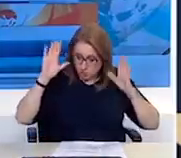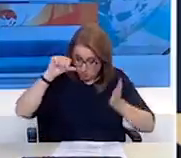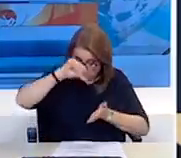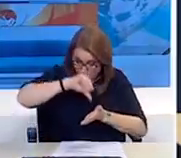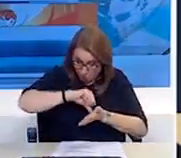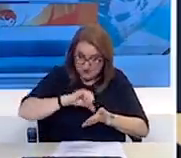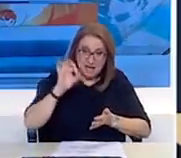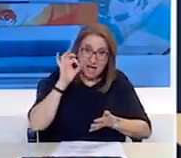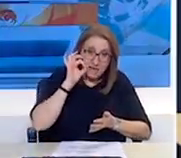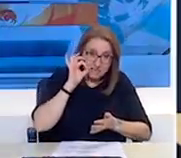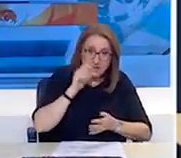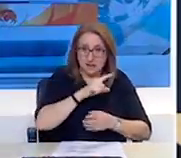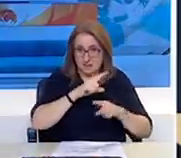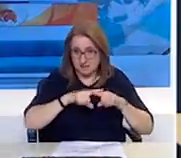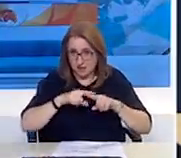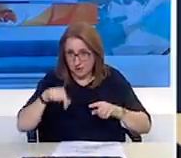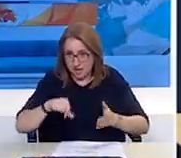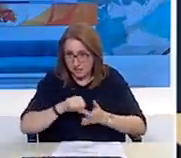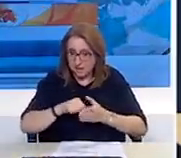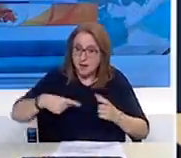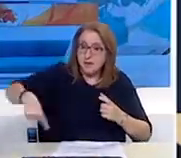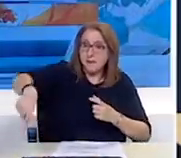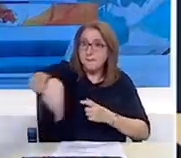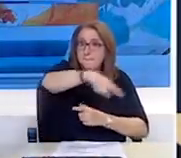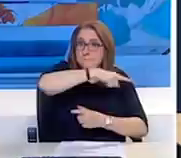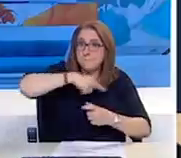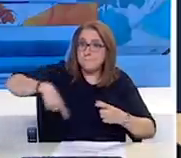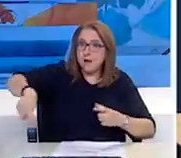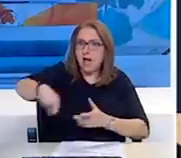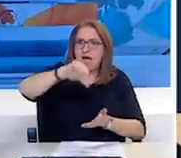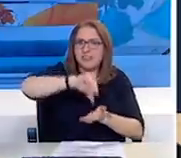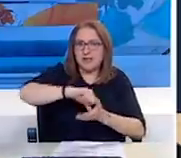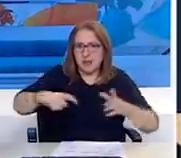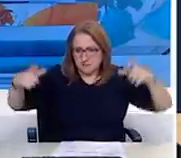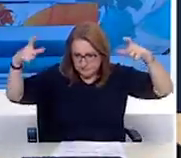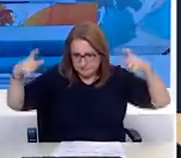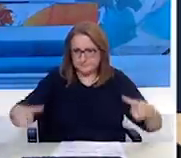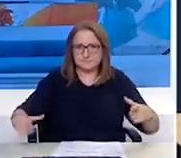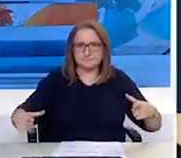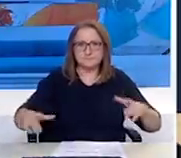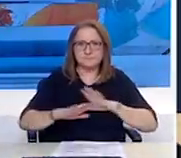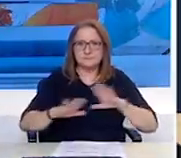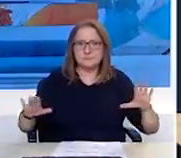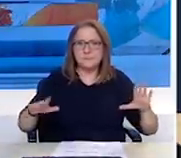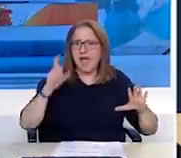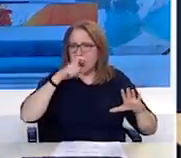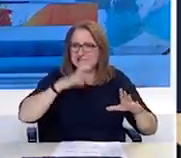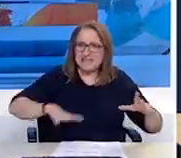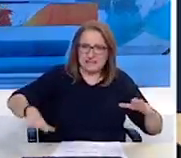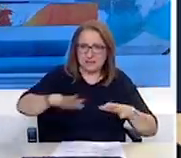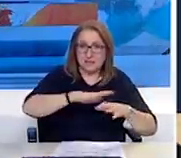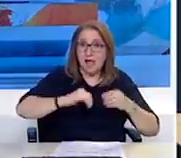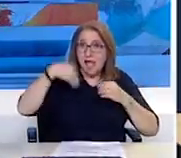επιτρέπεται η μεταξύ ενωτήτων μετακίνηση, αλλά όχι εκτός περιφέρειας, εκτός Μητροπολιτικού Ιστού, με τις αιρεσιμότητες που σας ανέφερα.